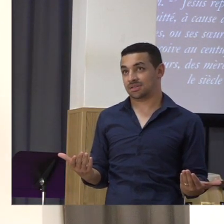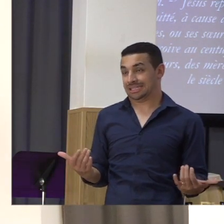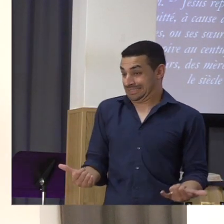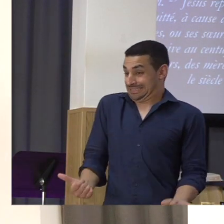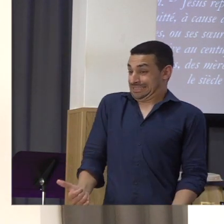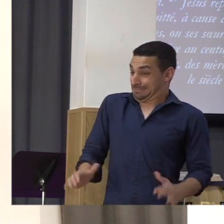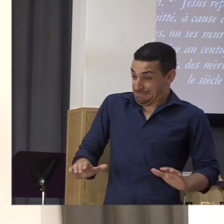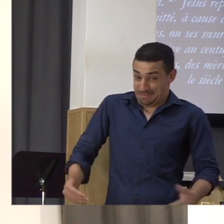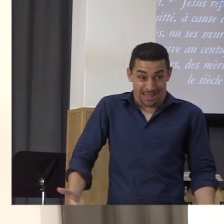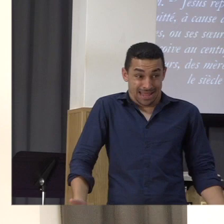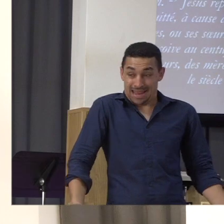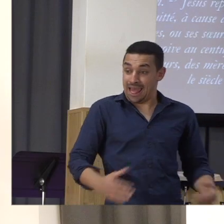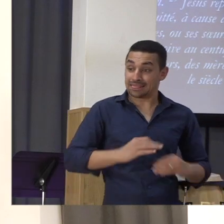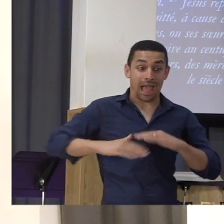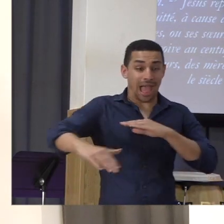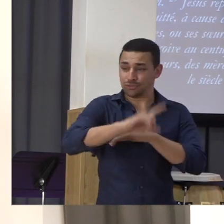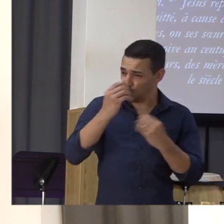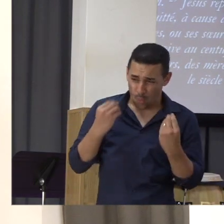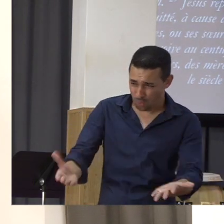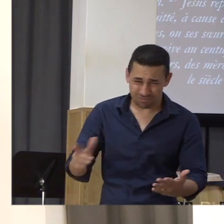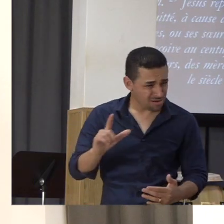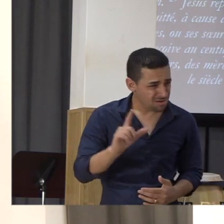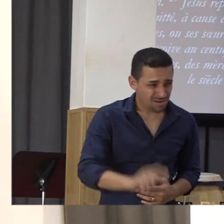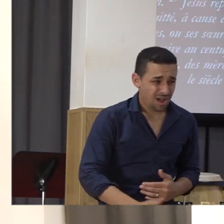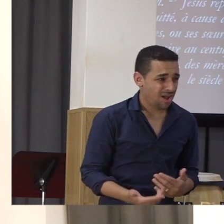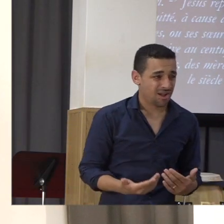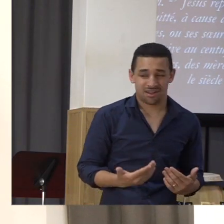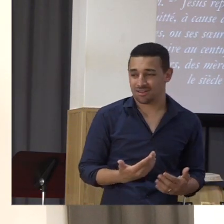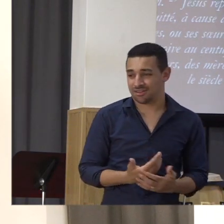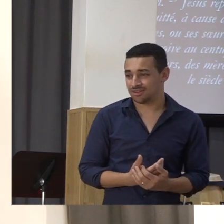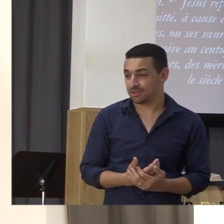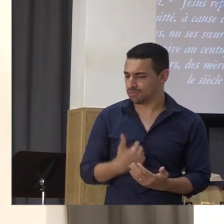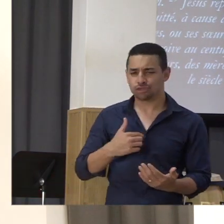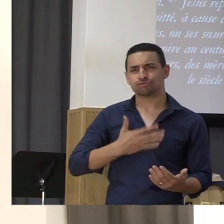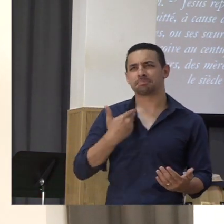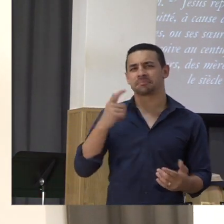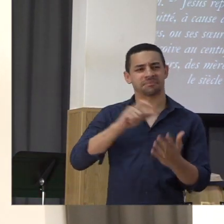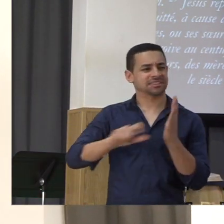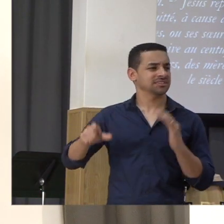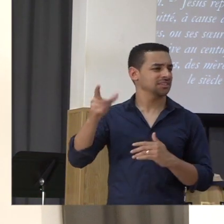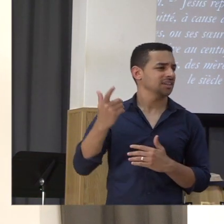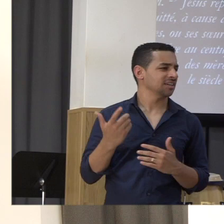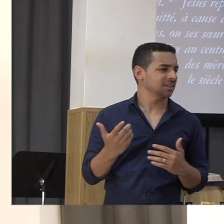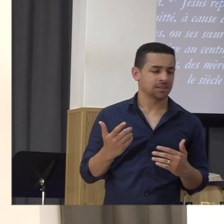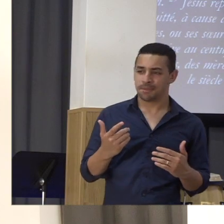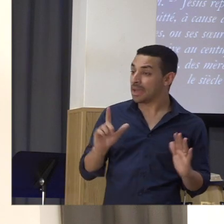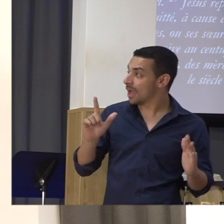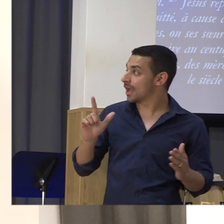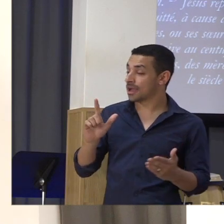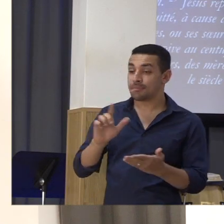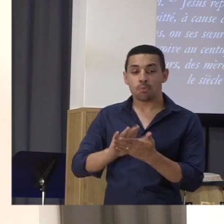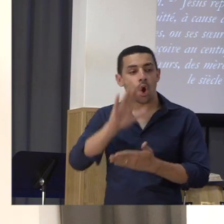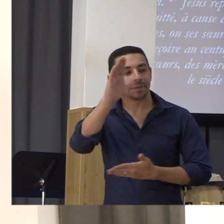Ici, même sur la terre, tu vas recevoir. Moi, j'aime ça. Ne me promettez pas